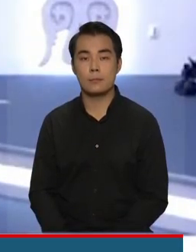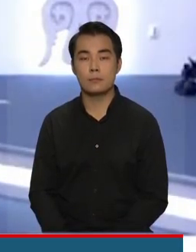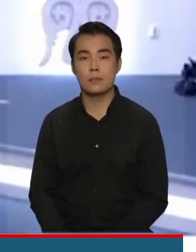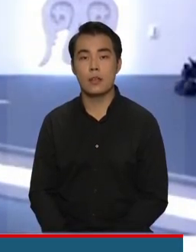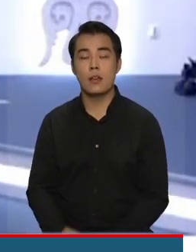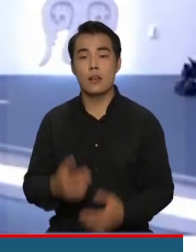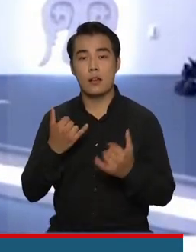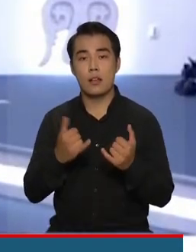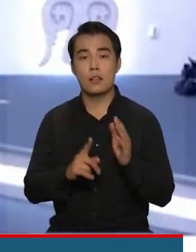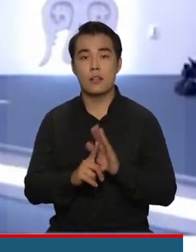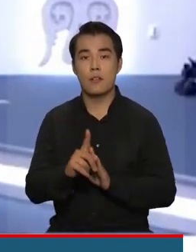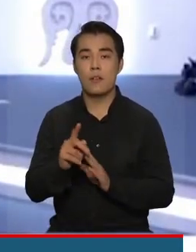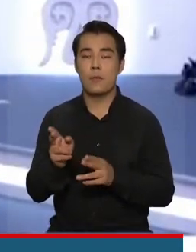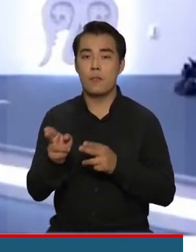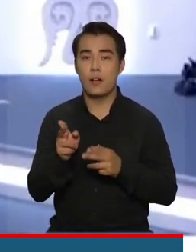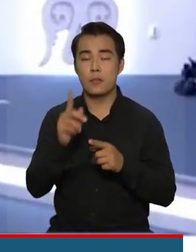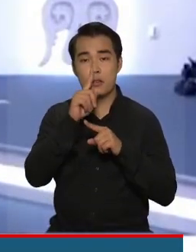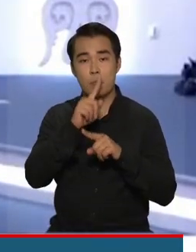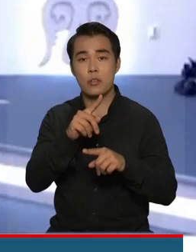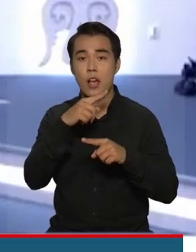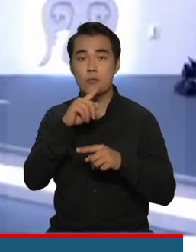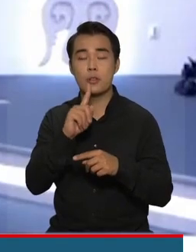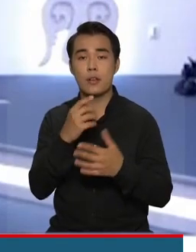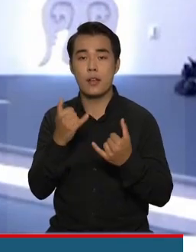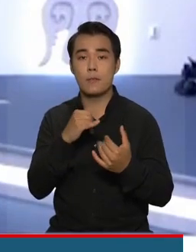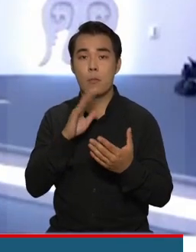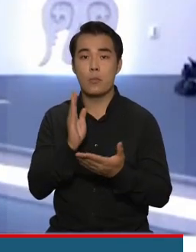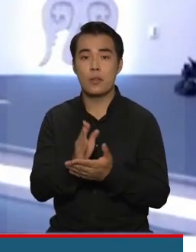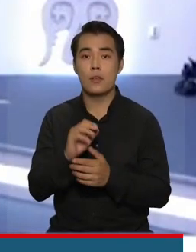Давайте насчет варварского отстрела не будем говорить. Мы говорим об